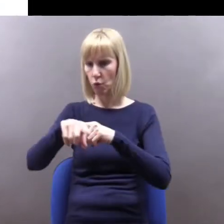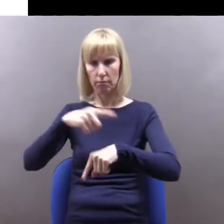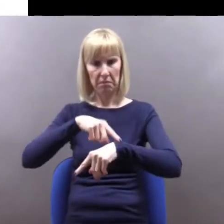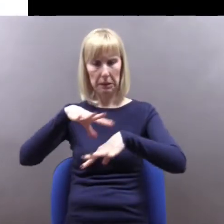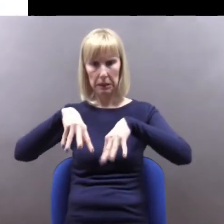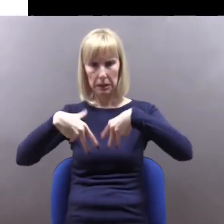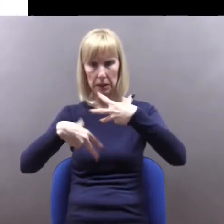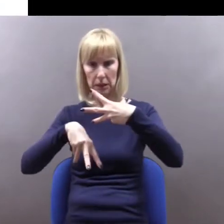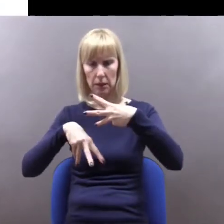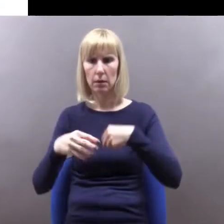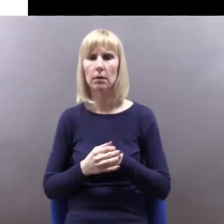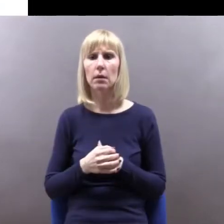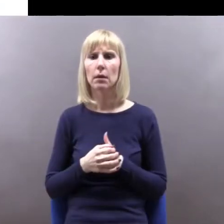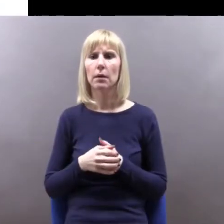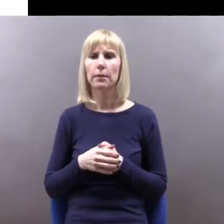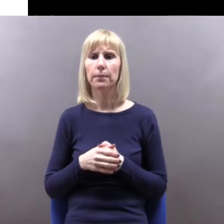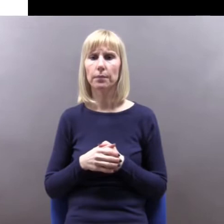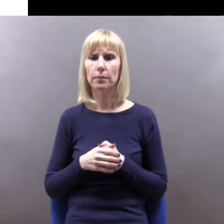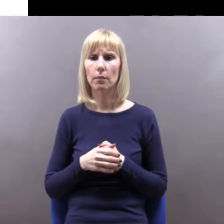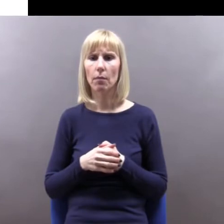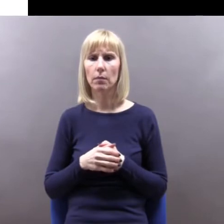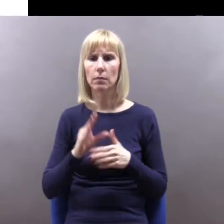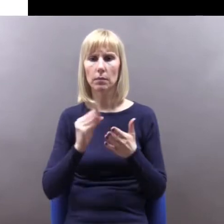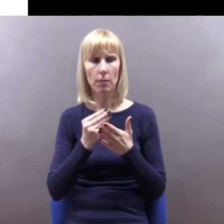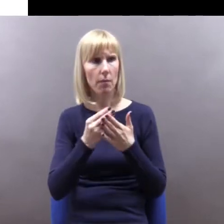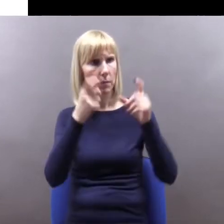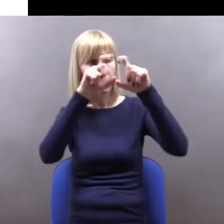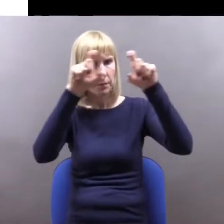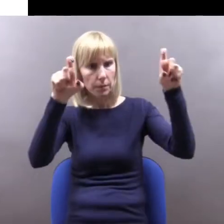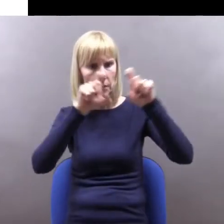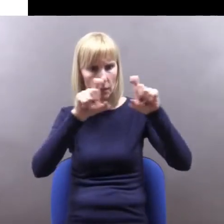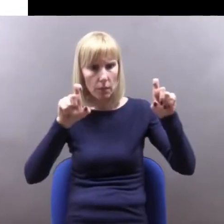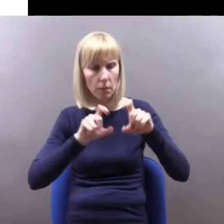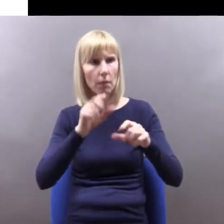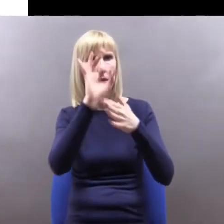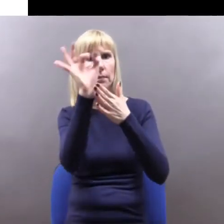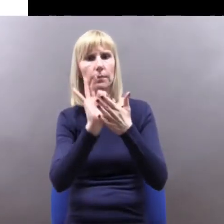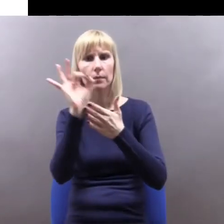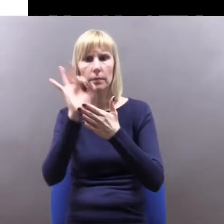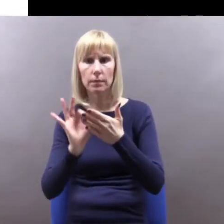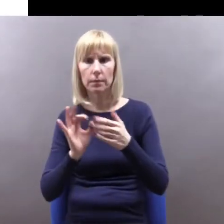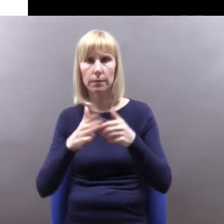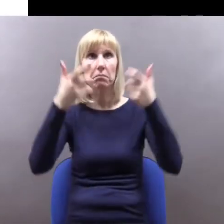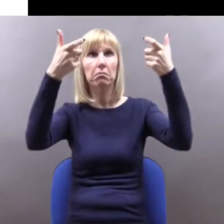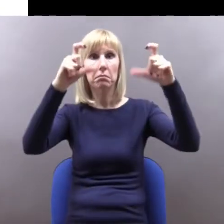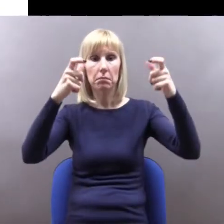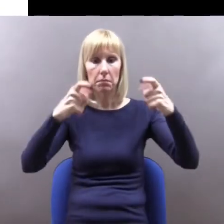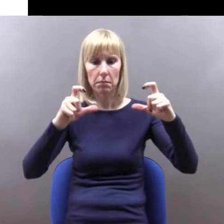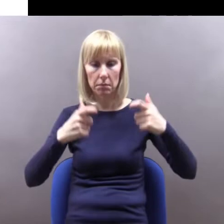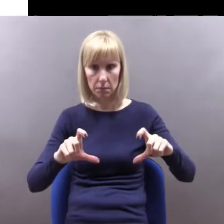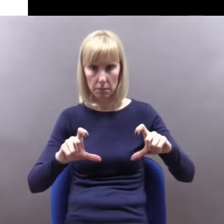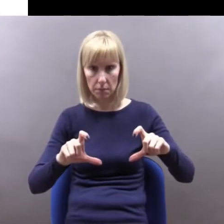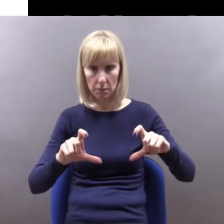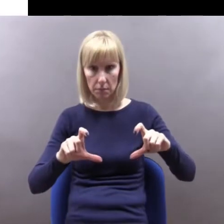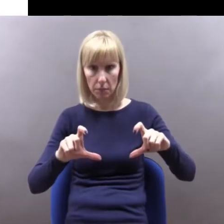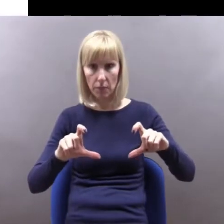drugim, natomiast cała legenda dotycząca wszystkich piktogramów znajduje się na odwrocie, czyli na drugiej stronie tej